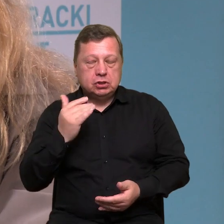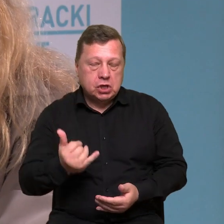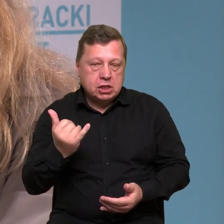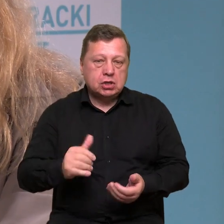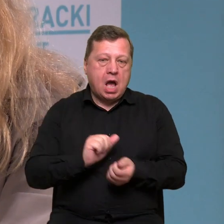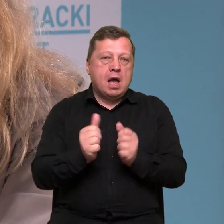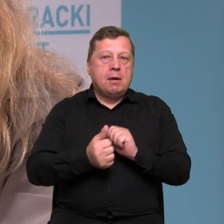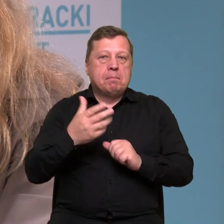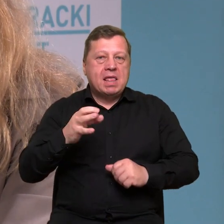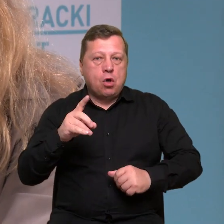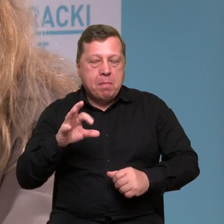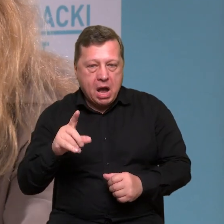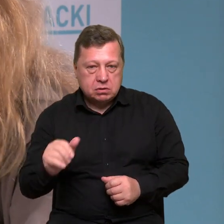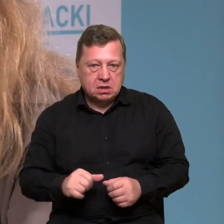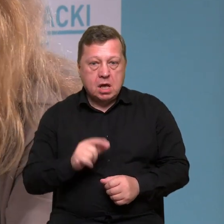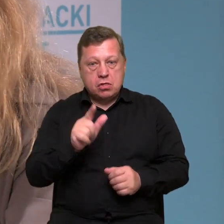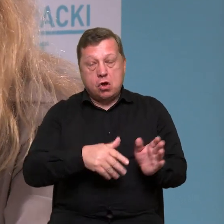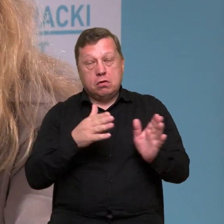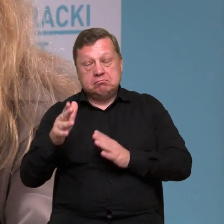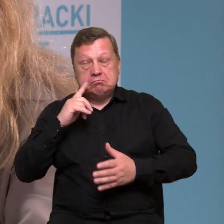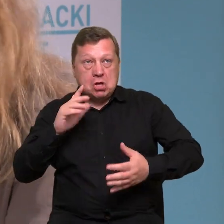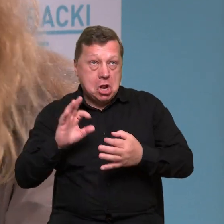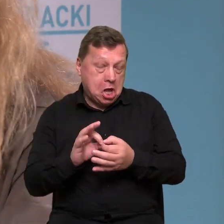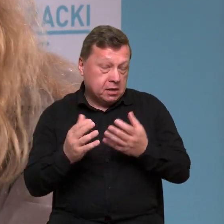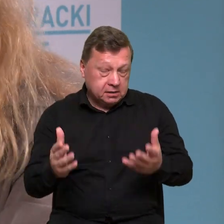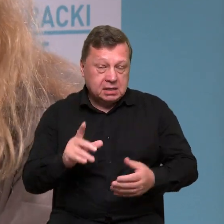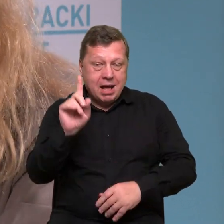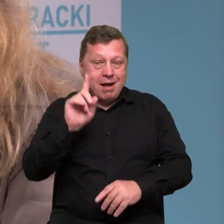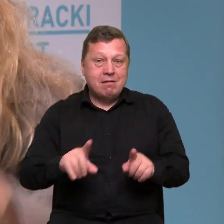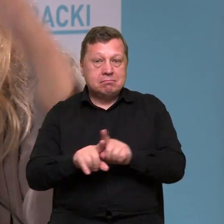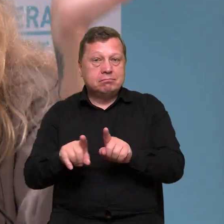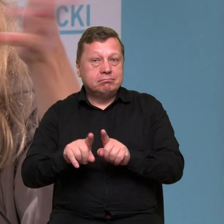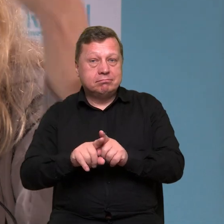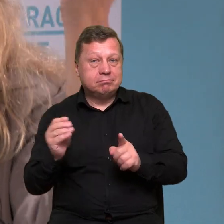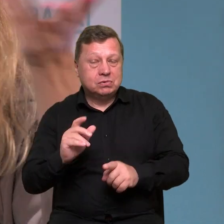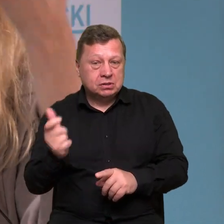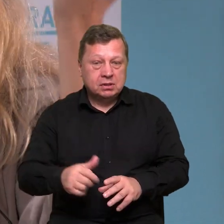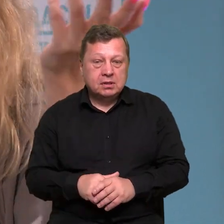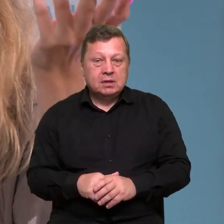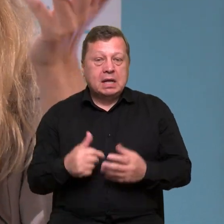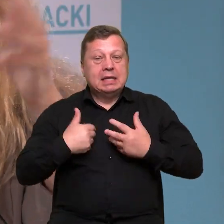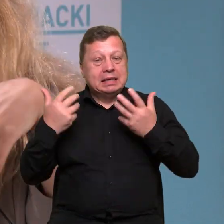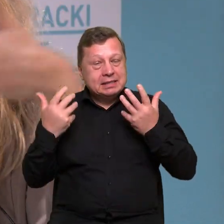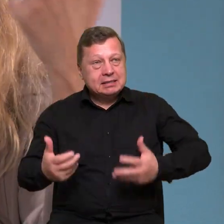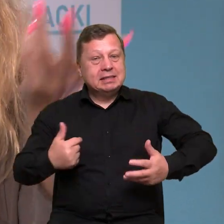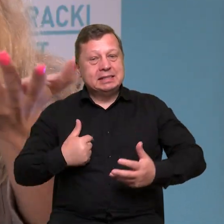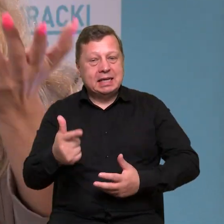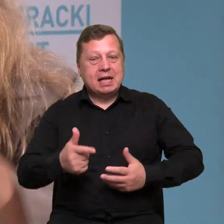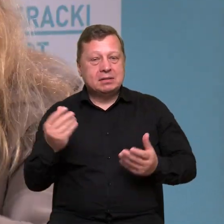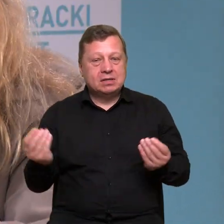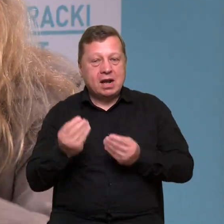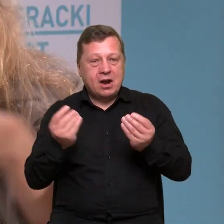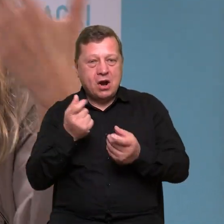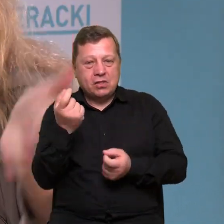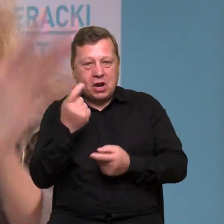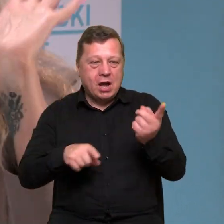menopauzie, czyli ta konsekwencja byłaby logiczna, a równocześnie chcę to też trochę to rozgrywać